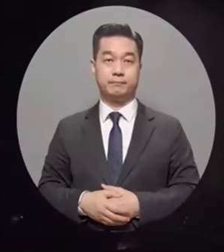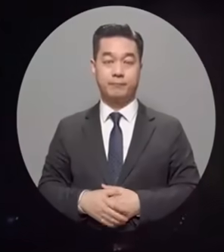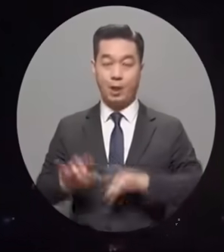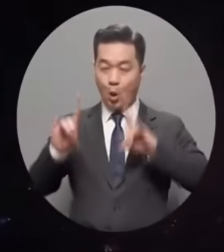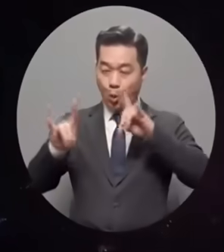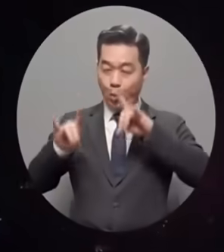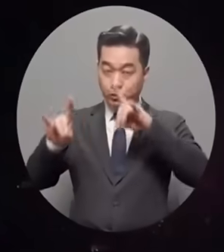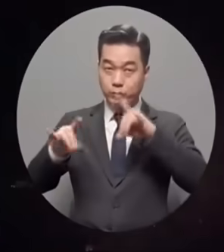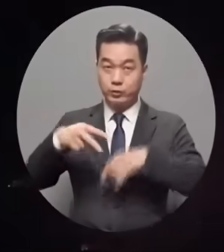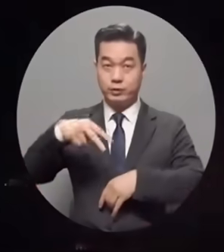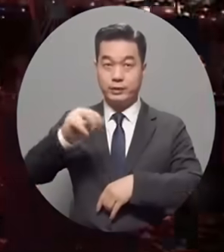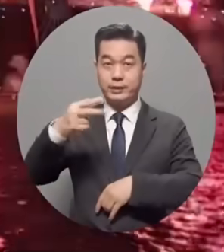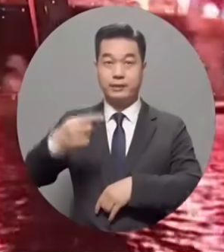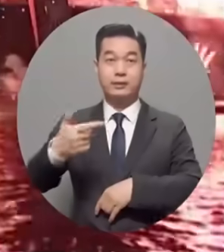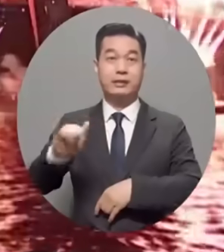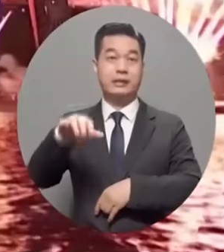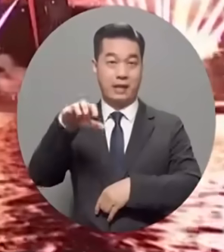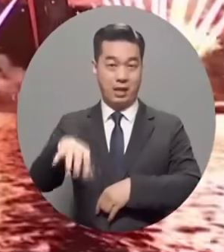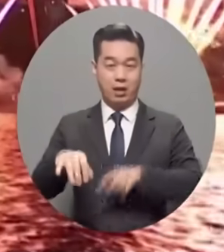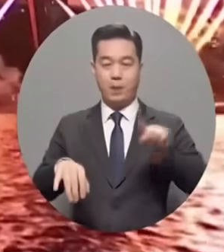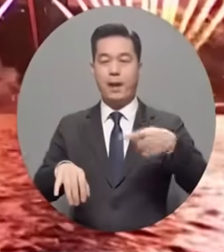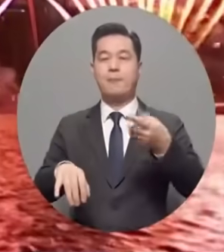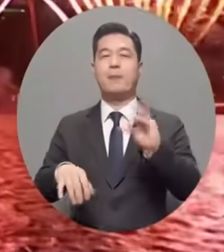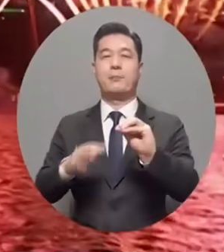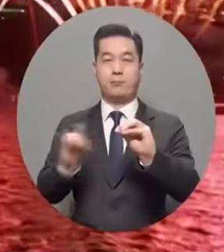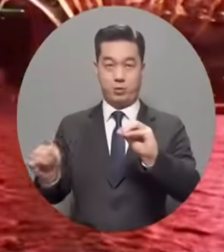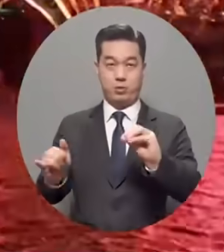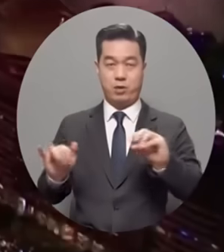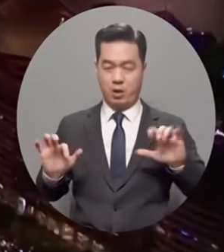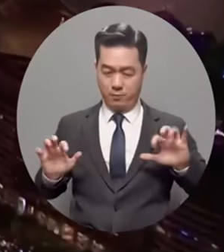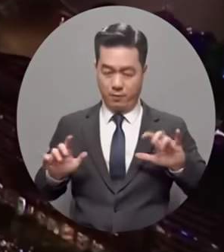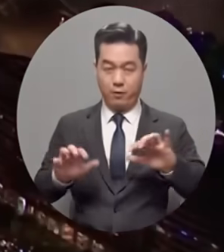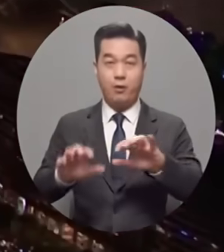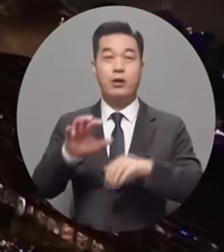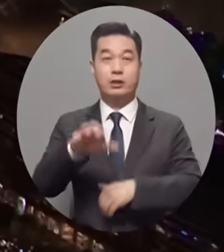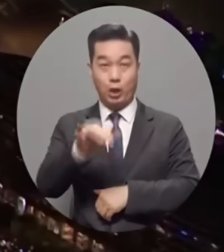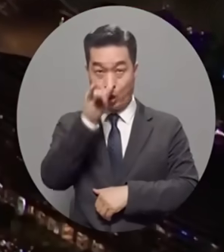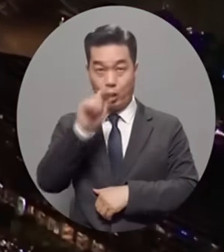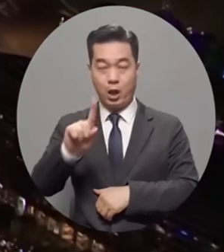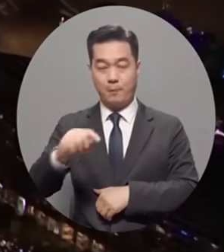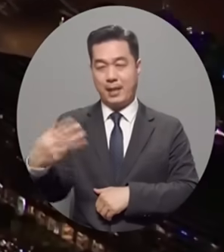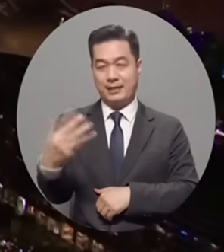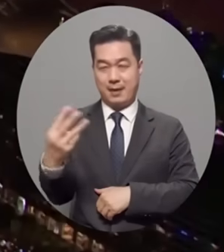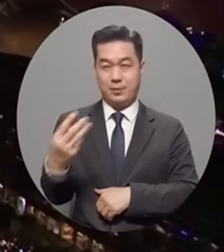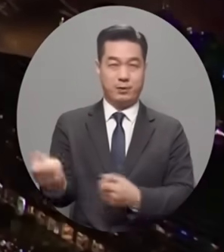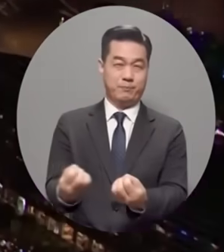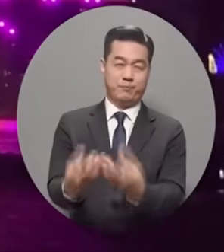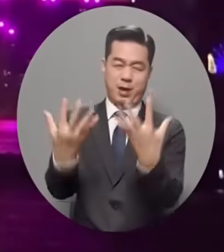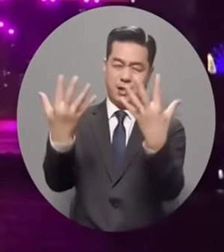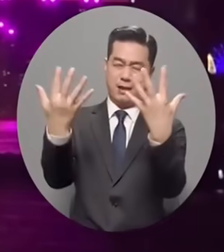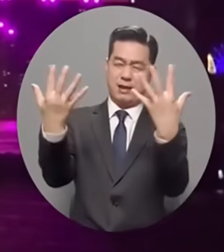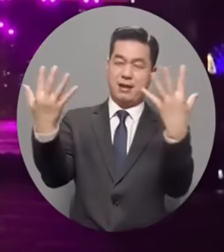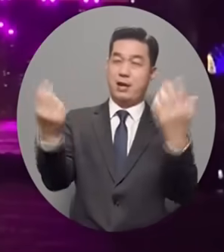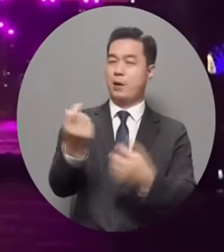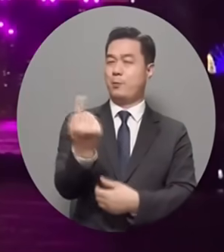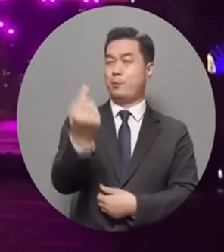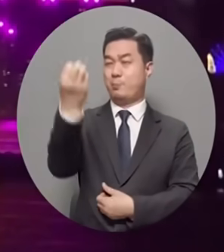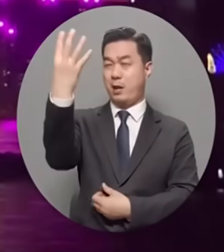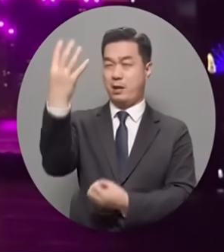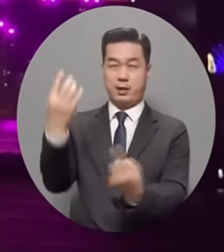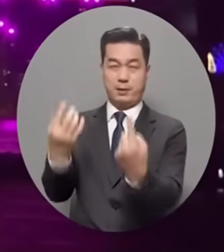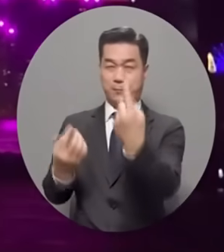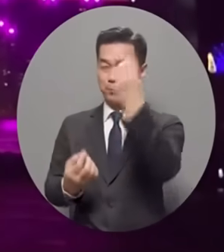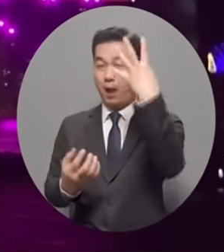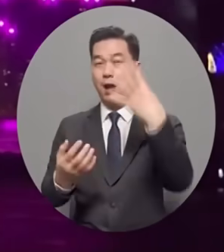하버브릿지에도 100만 구름 인파가 몰렸습니다. 13,000발 불꽃이 수놓는 밤하늘의 장관은 관람객들은